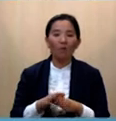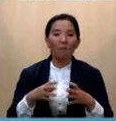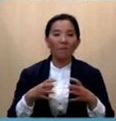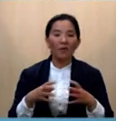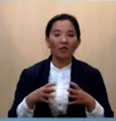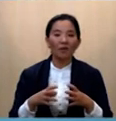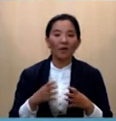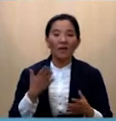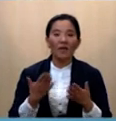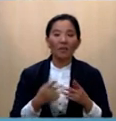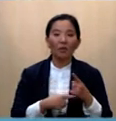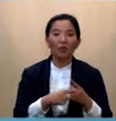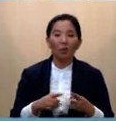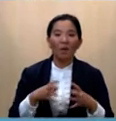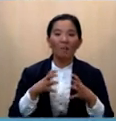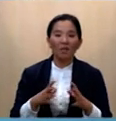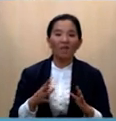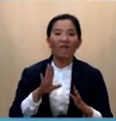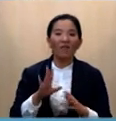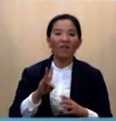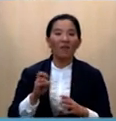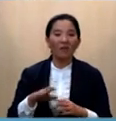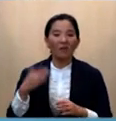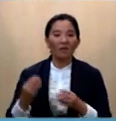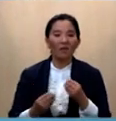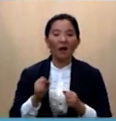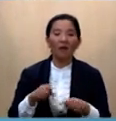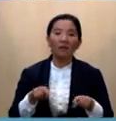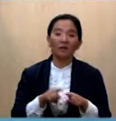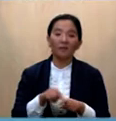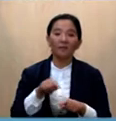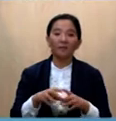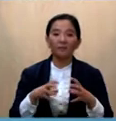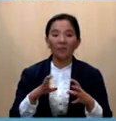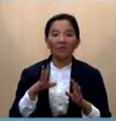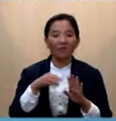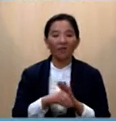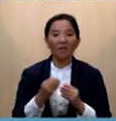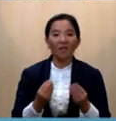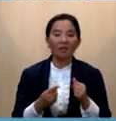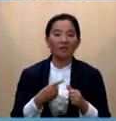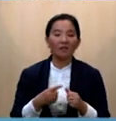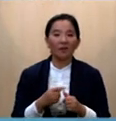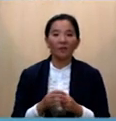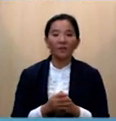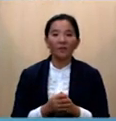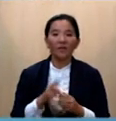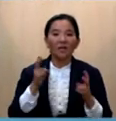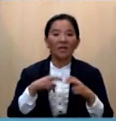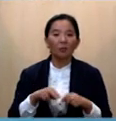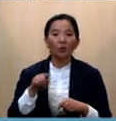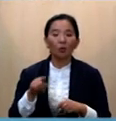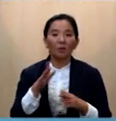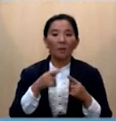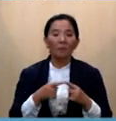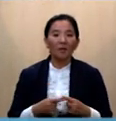мяч, если пересек, тогда мяч вне игры. А так мяч в игре называется. Рассмотрим тот момент,